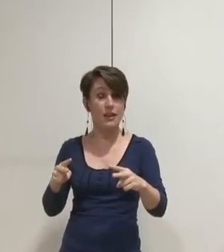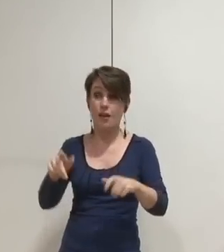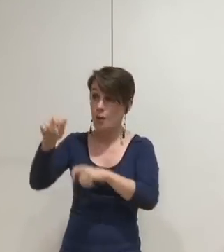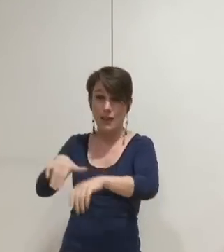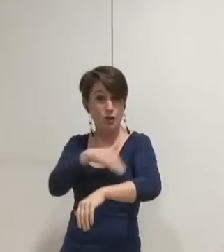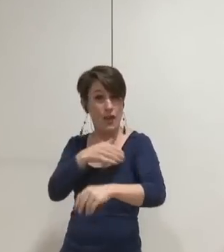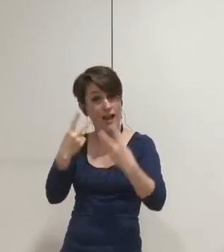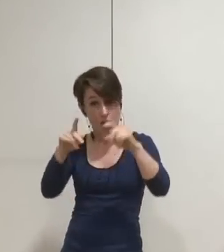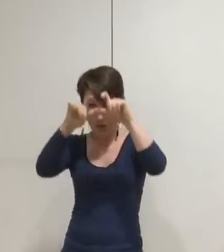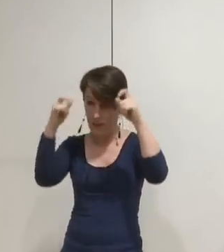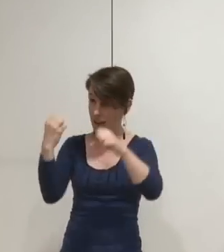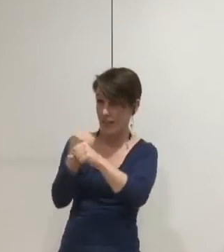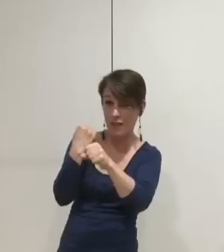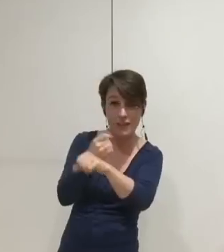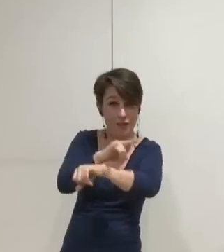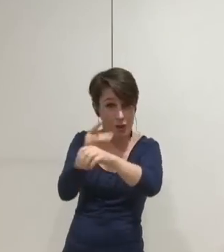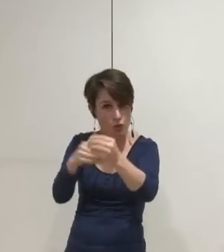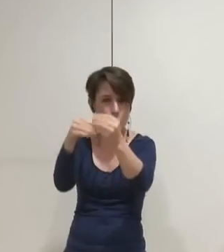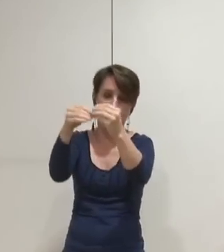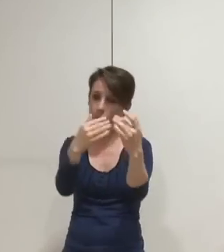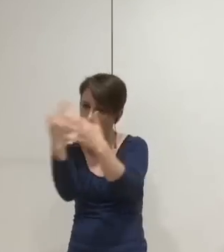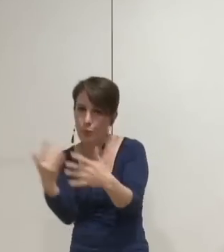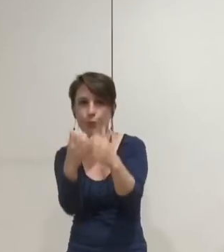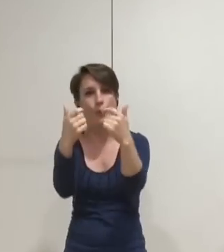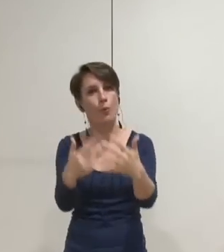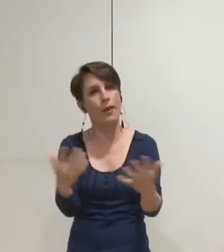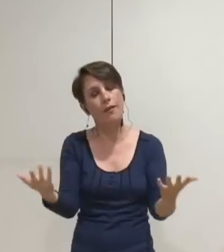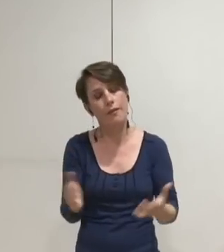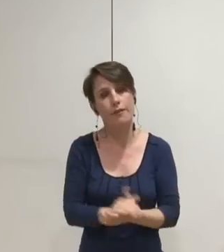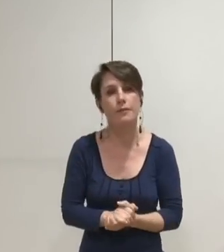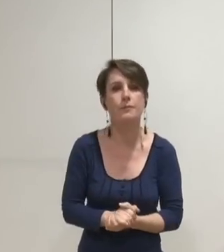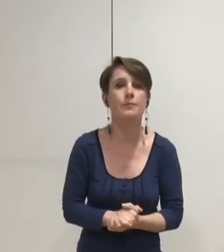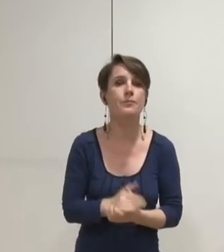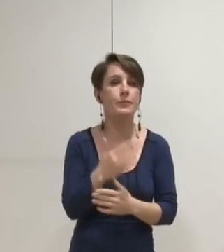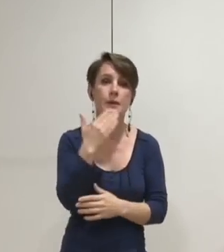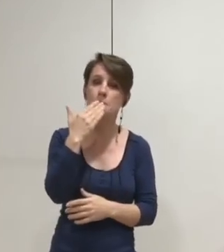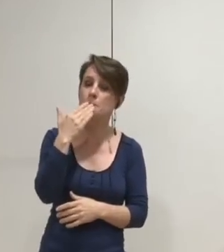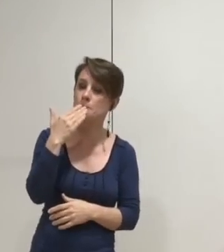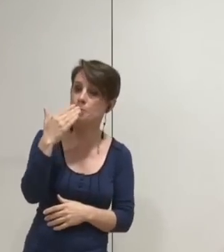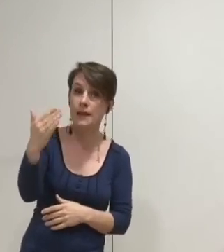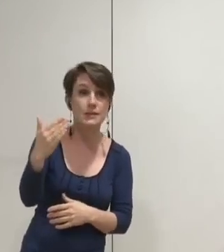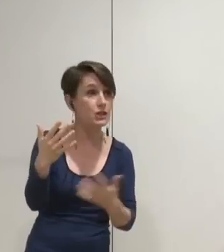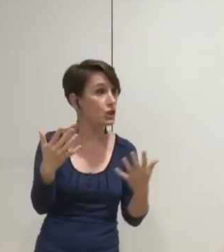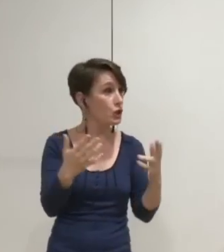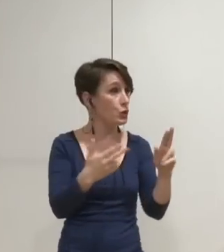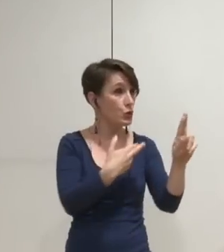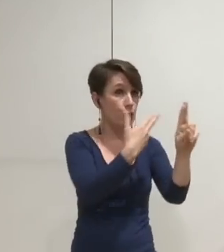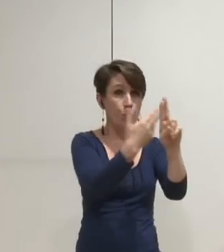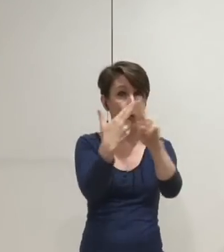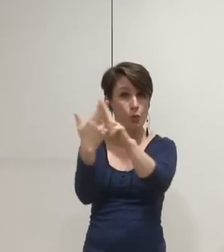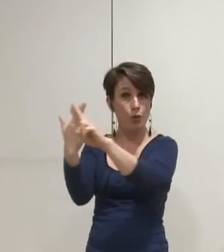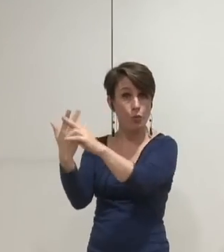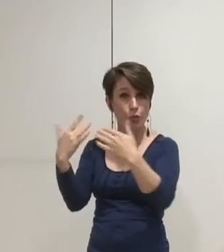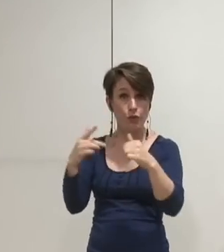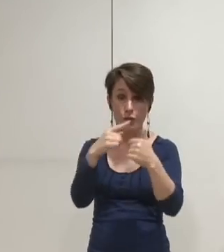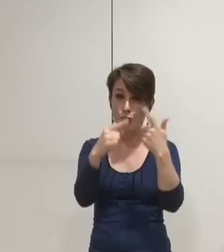je vous remercie merci ça a dû répondre à peu près à toutes les